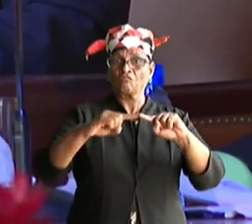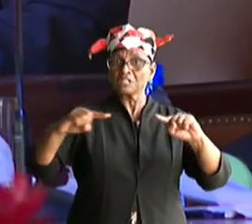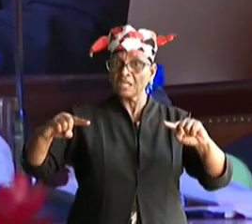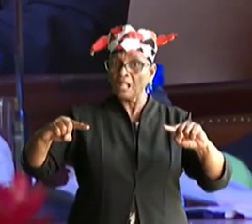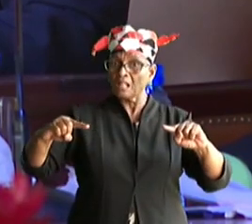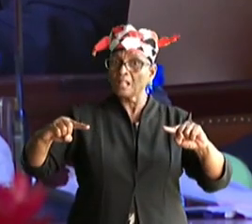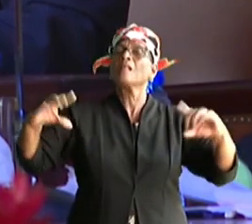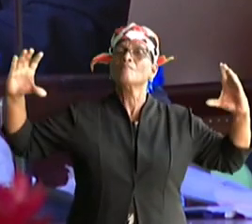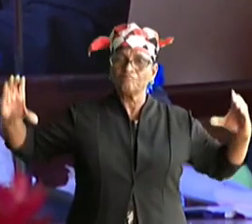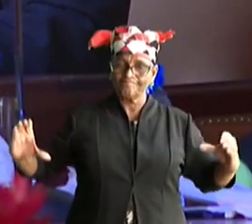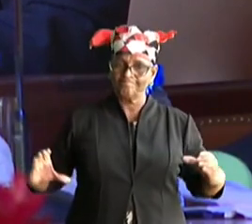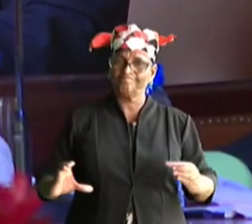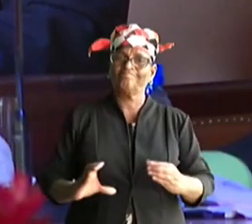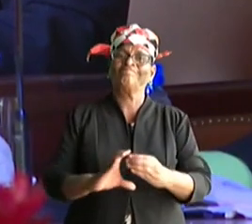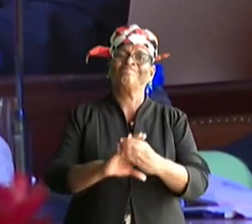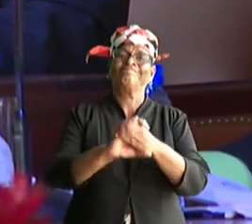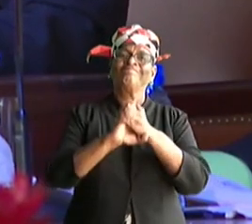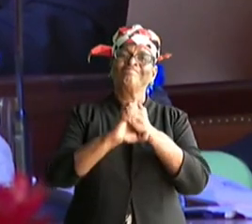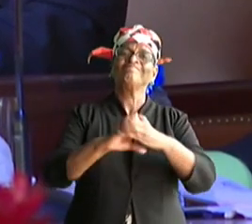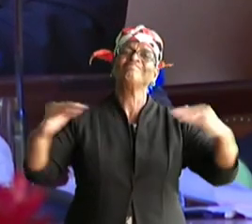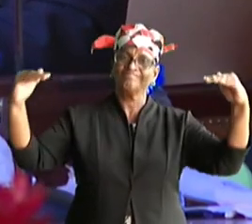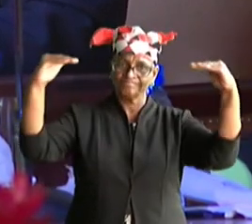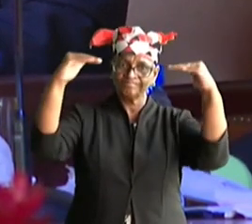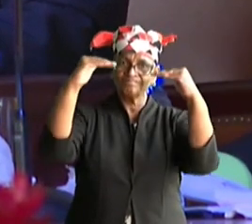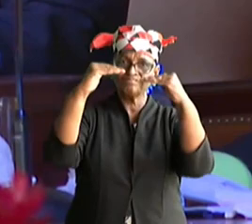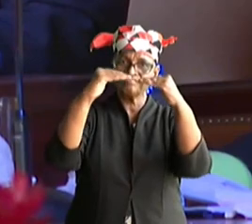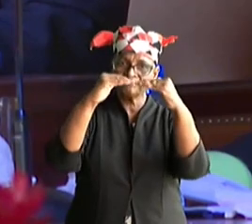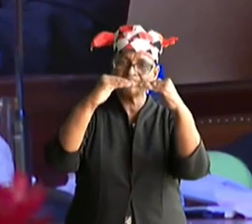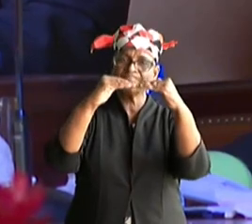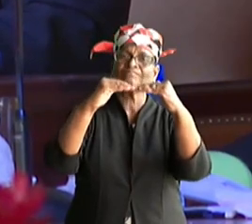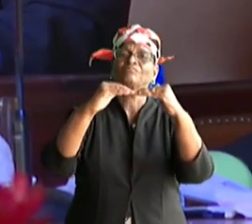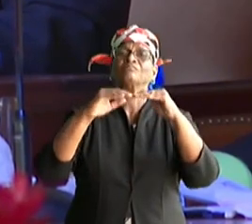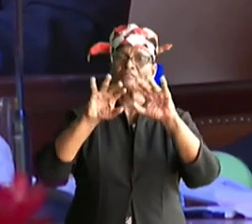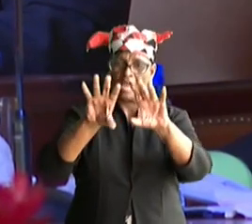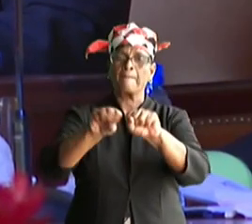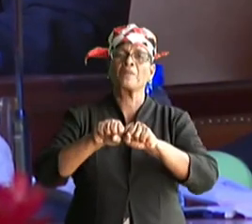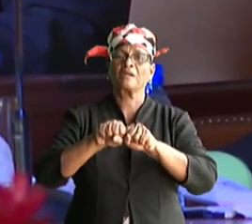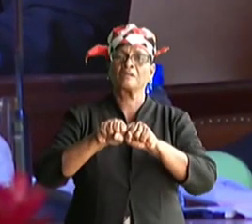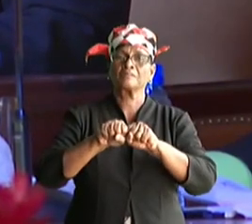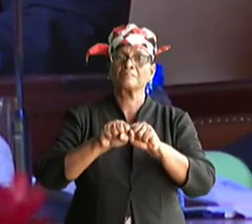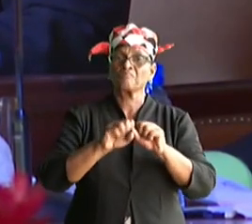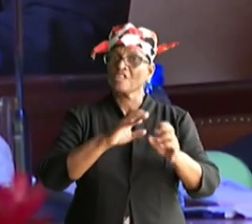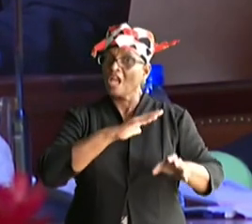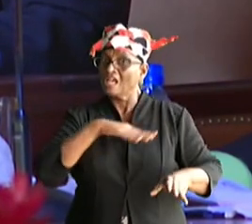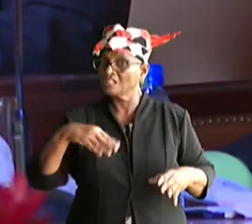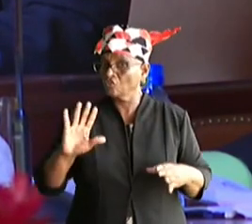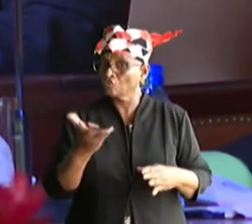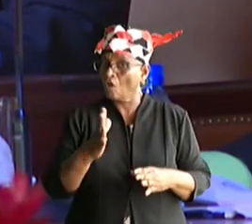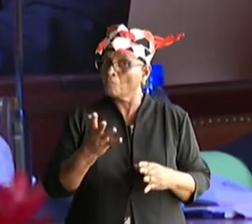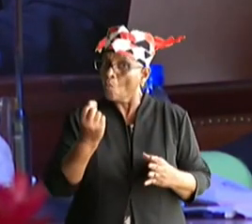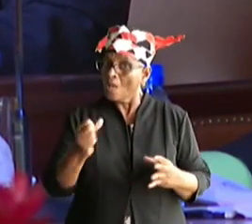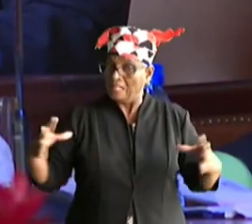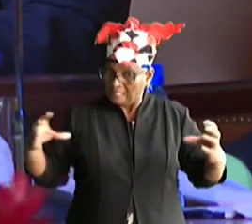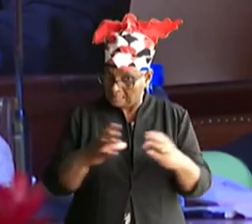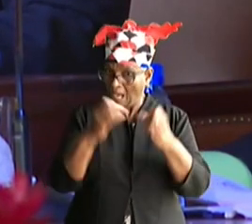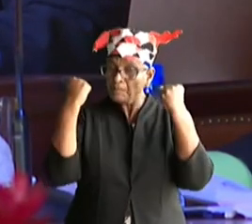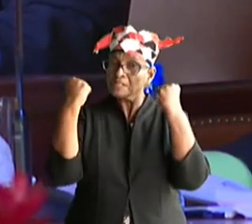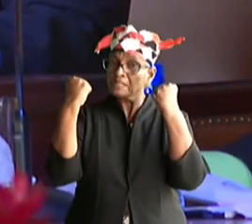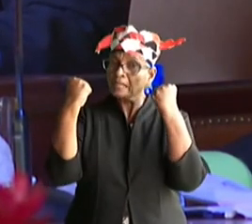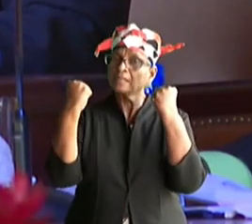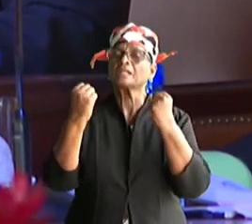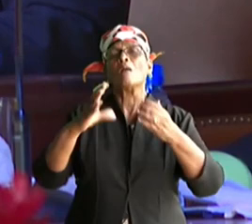maken, iedereen als gelijkwaardig moet worden aanvaard. Als we ons samen sterk willen maken voor ons land, moet